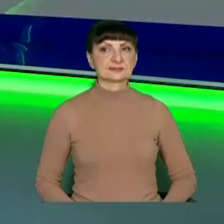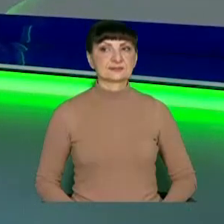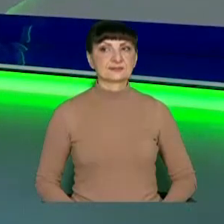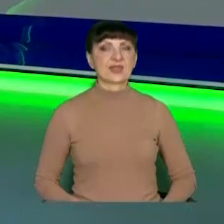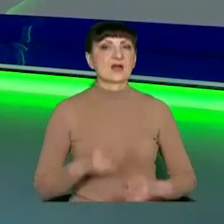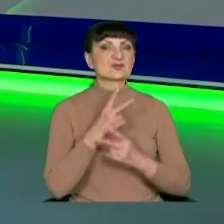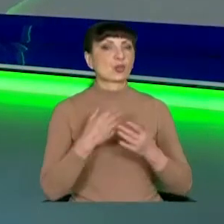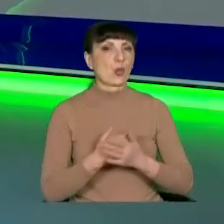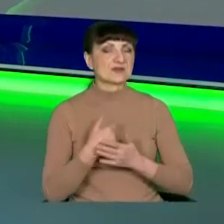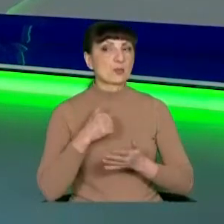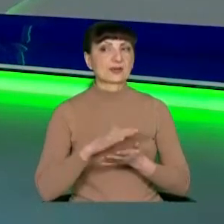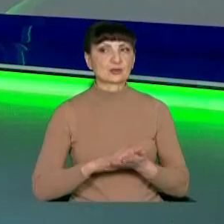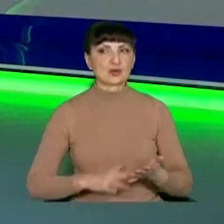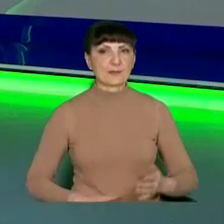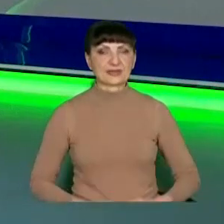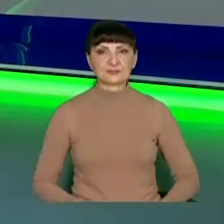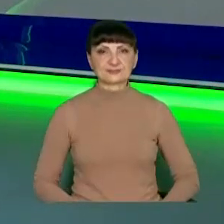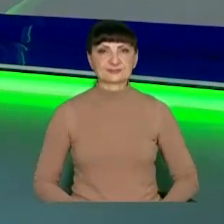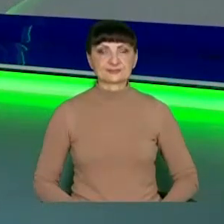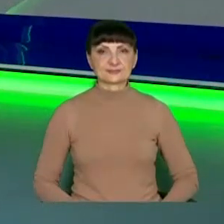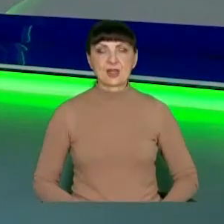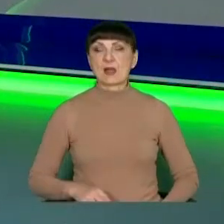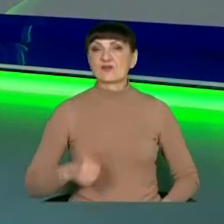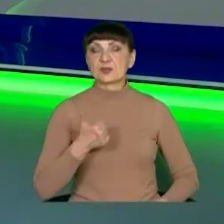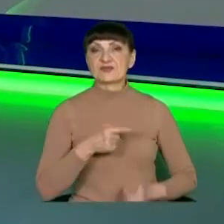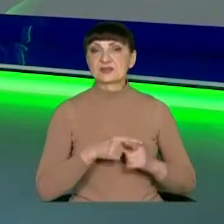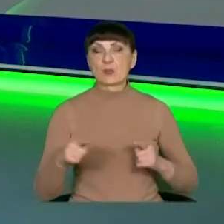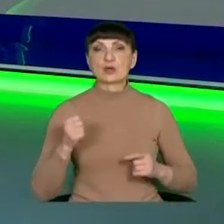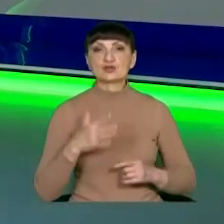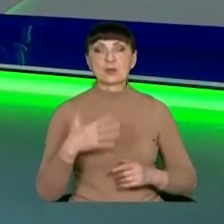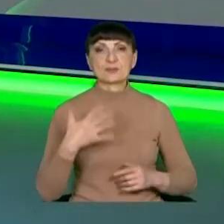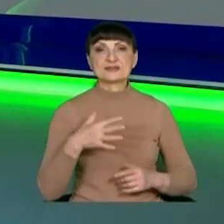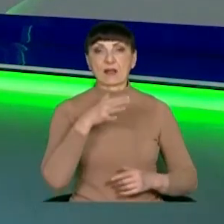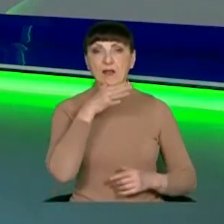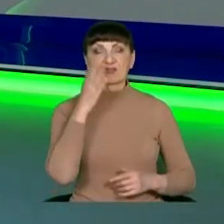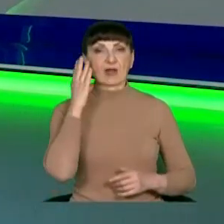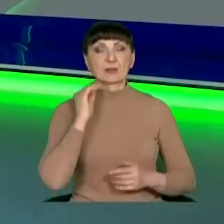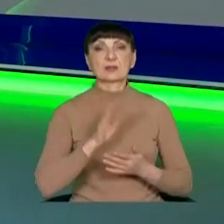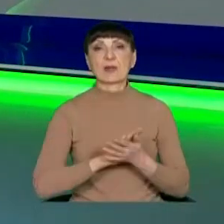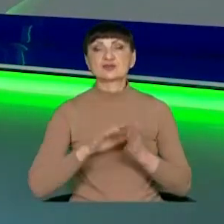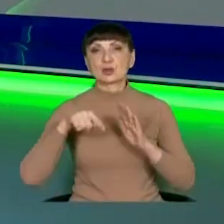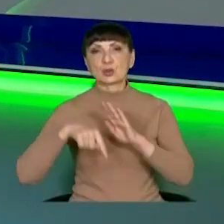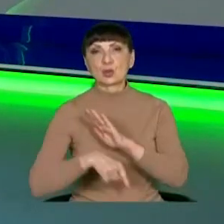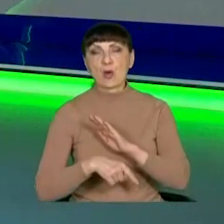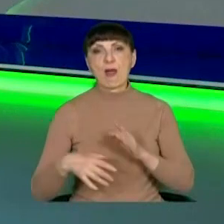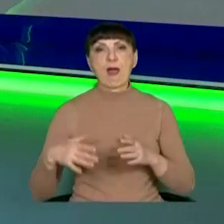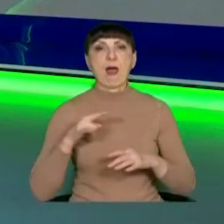Вы смотрите новости, мы продолжаем. Впервые за более чем полвека в Алматы почистят дно аэропортовского озера. А для